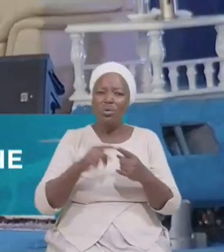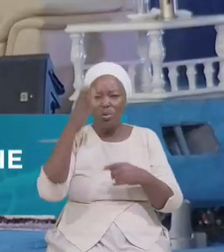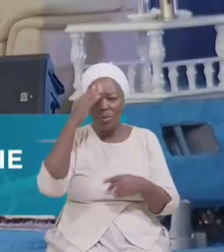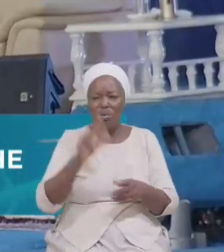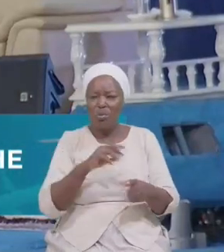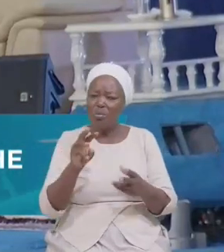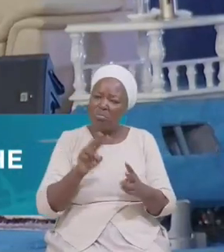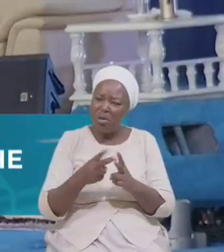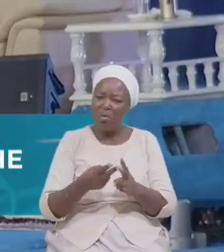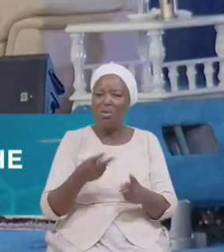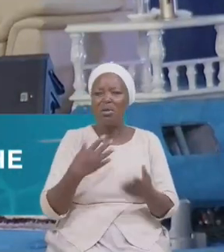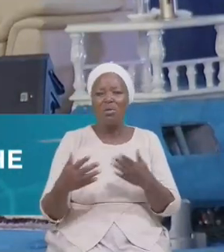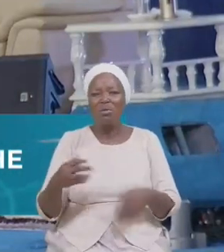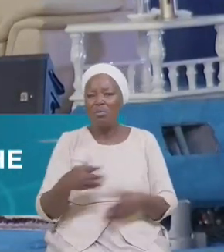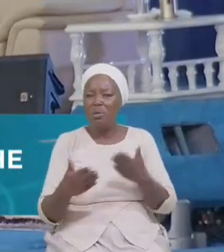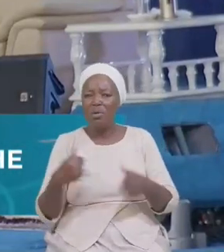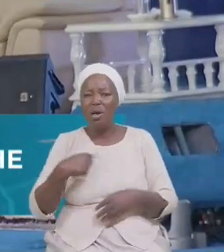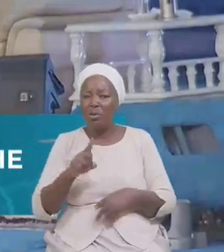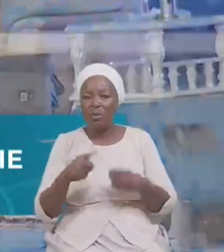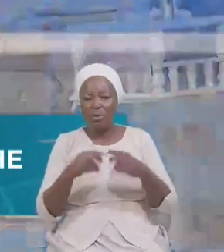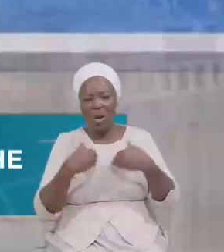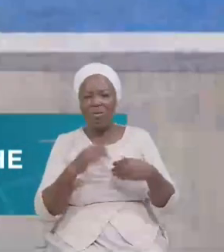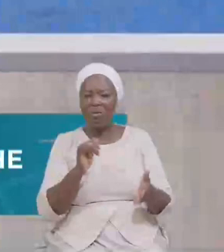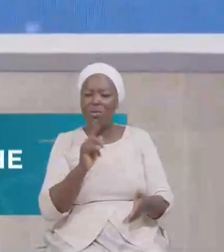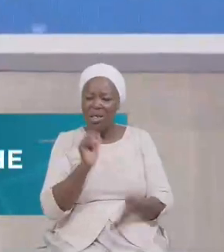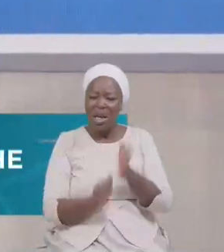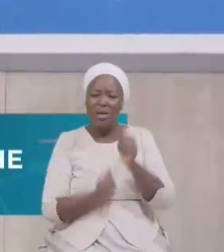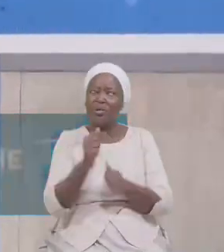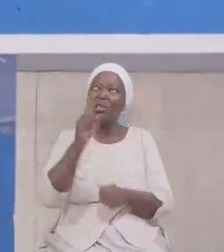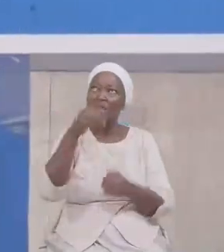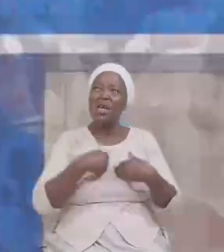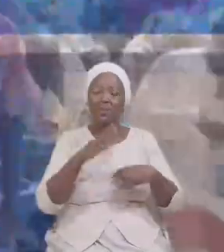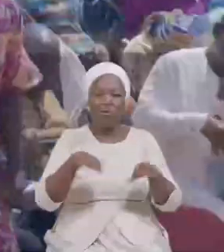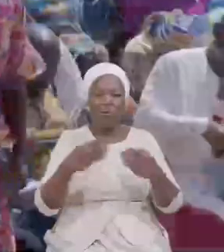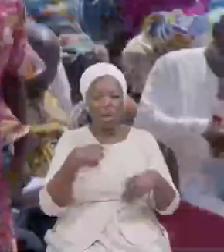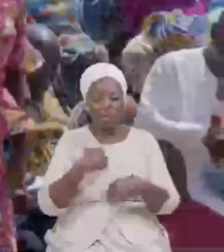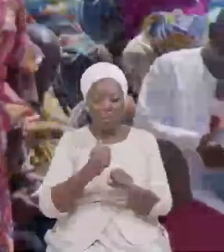Et nous allons voir ce qu'il a pourvu pour nous, pour nous préparer pour le ciel.